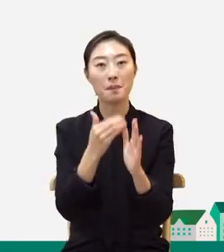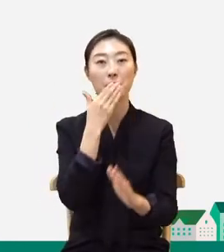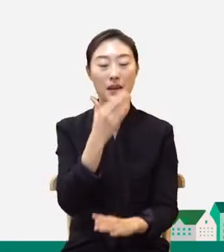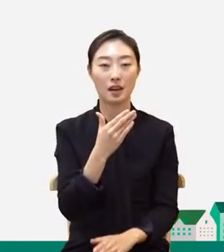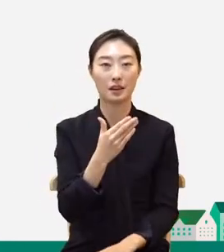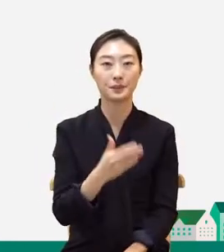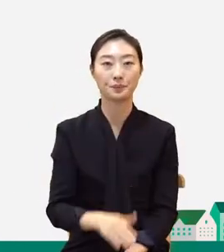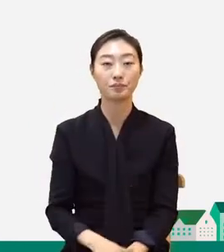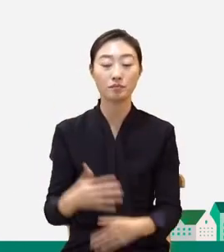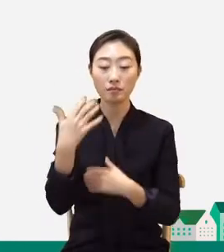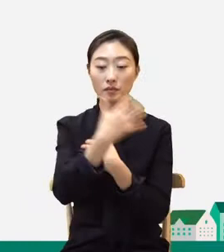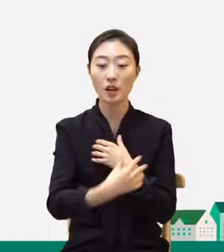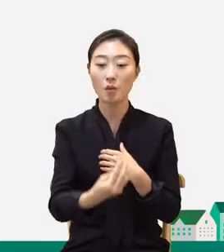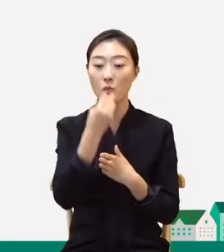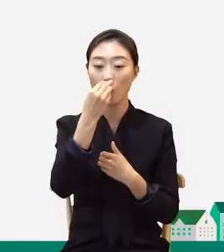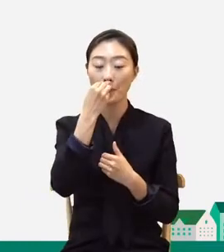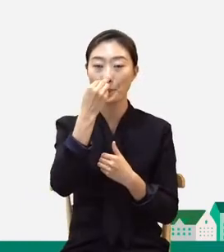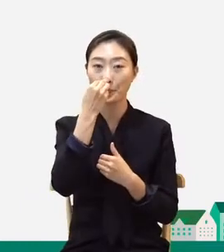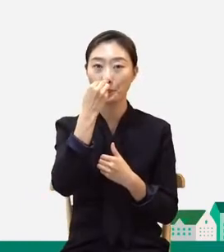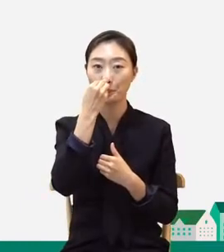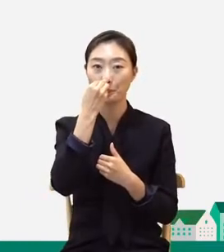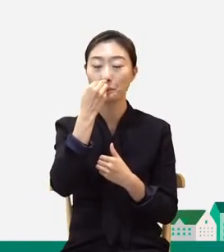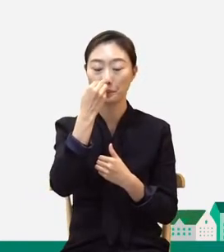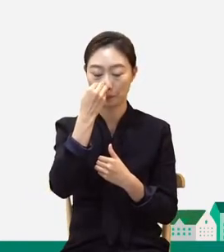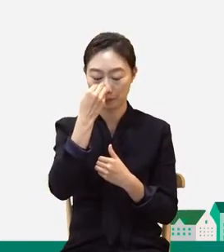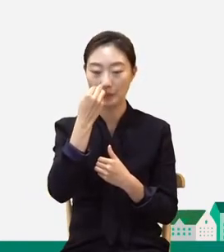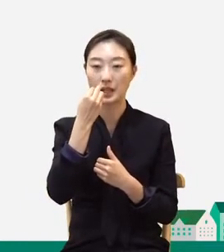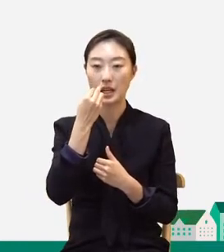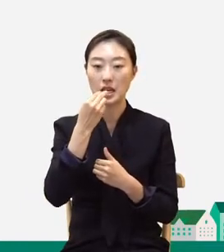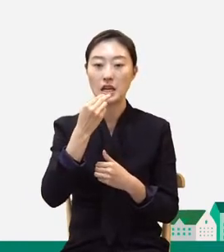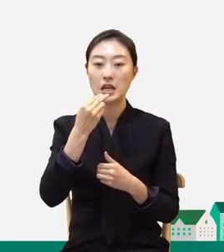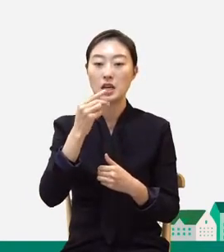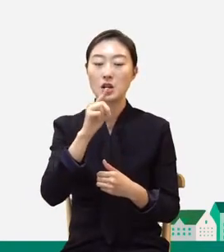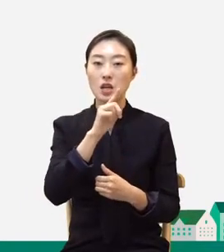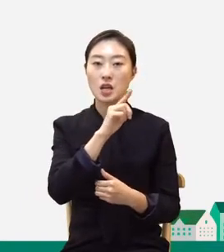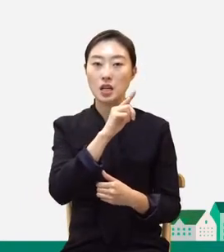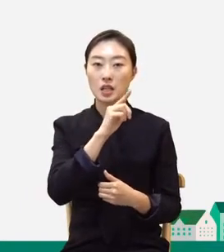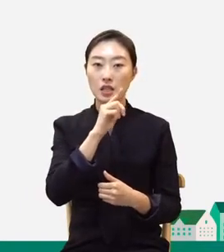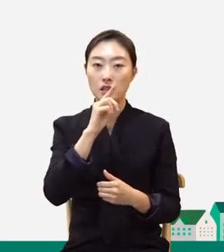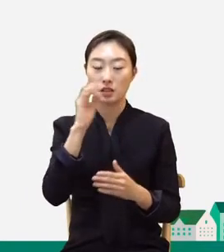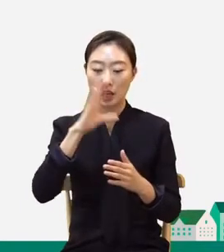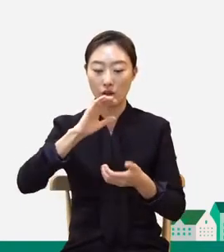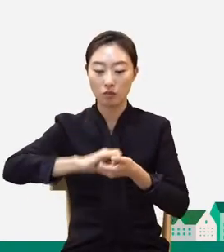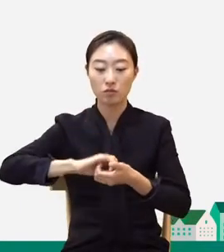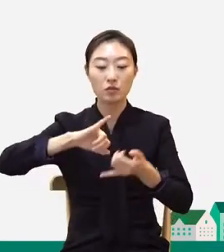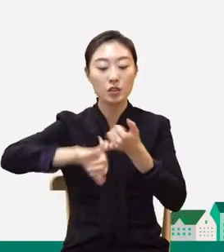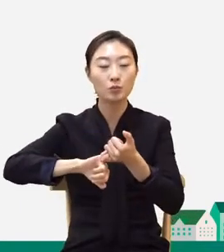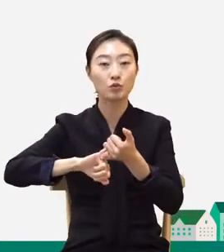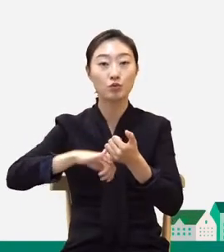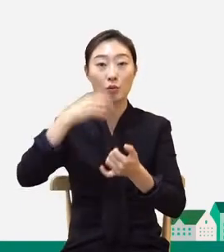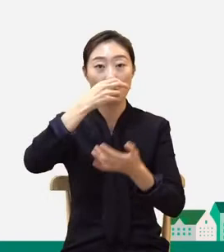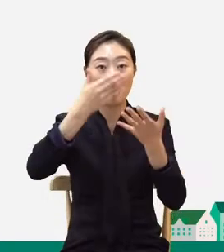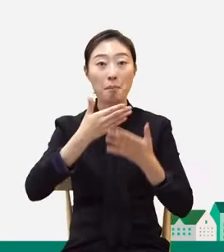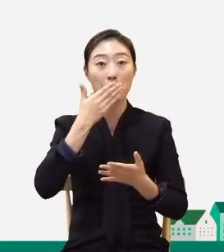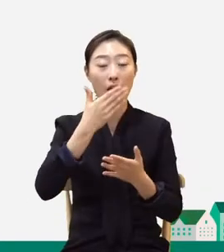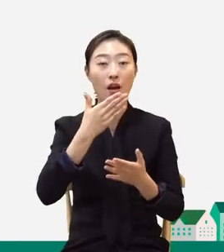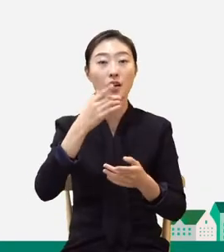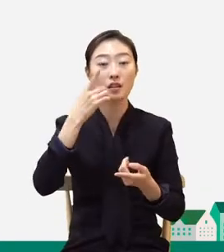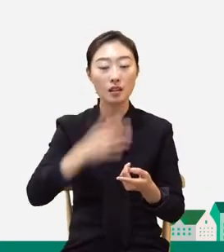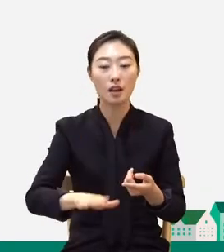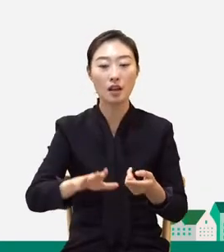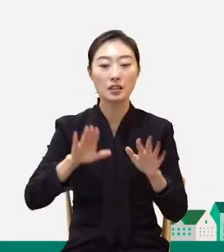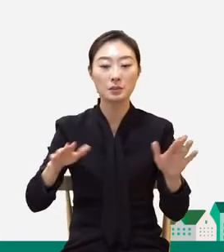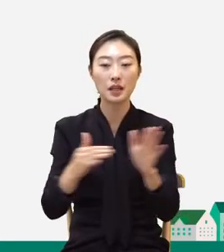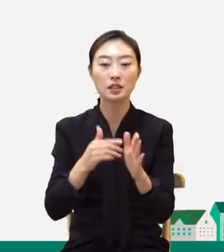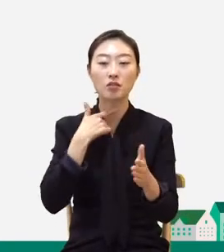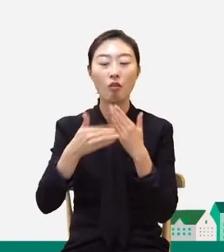건강보험에 의해서 당연히 받는 생애주기 건강검진도 실제로 이렇게 처음 병원에 와서 받거나 이런 분들이 많으셨습니다. 그리고